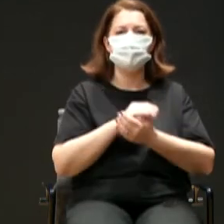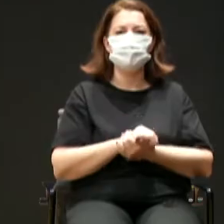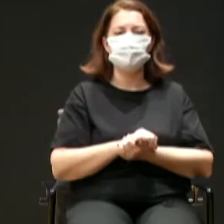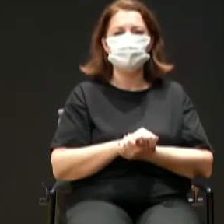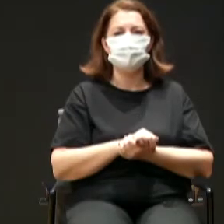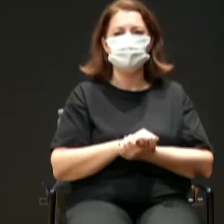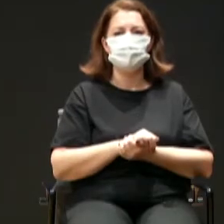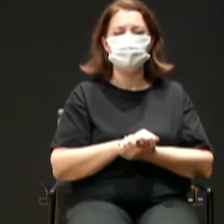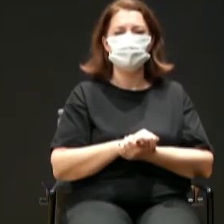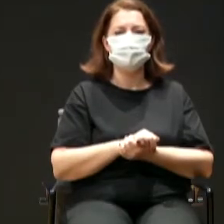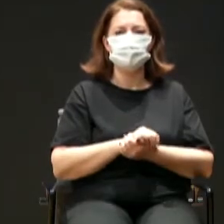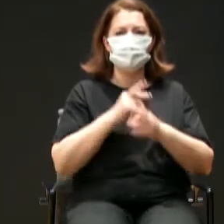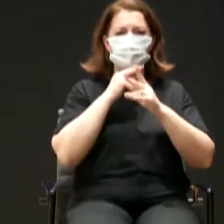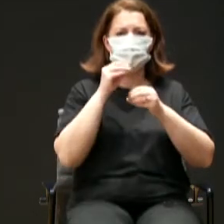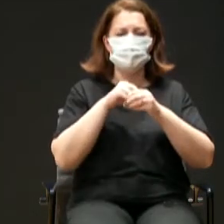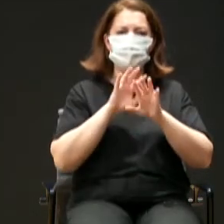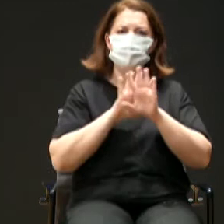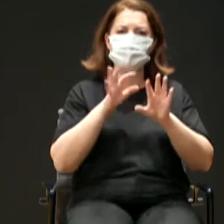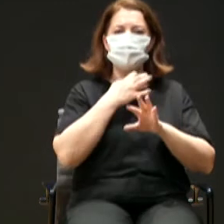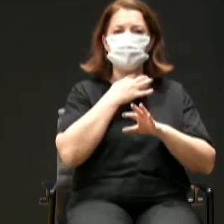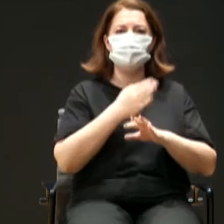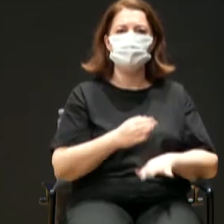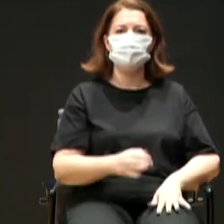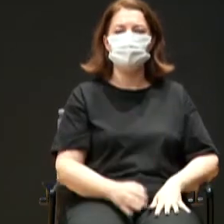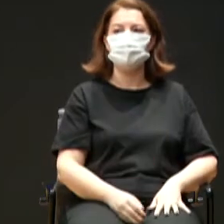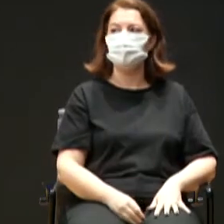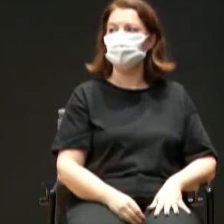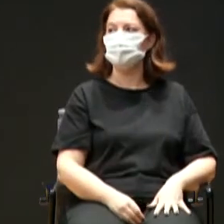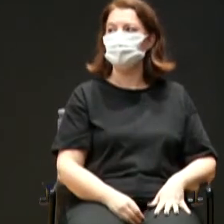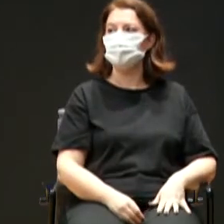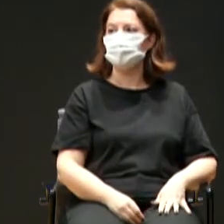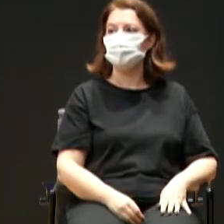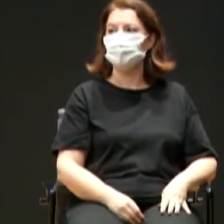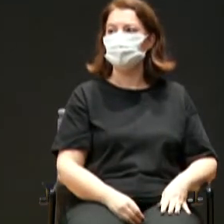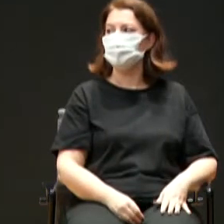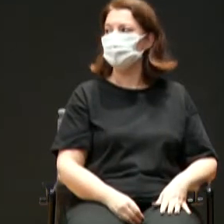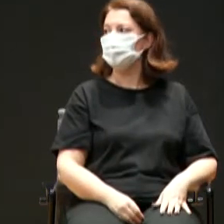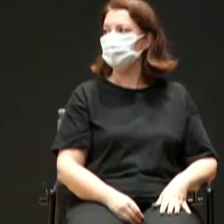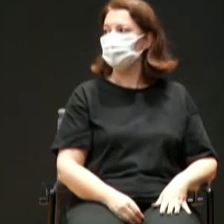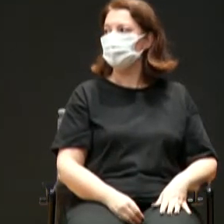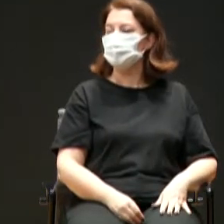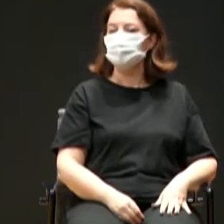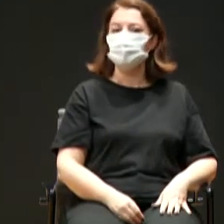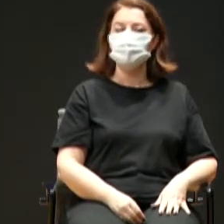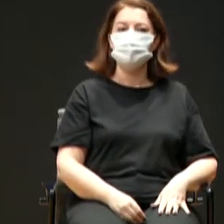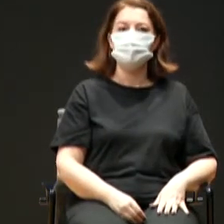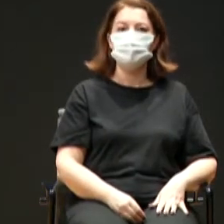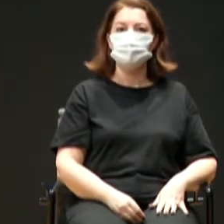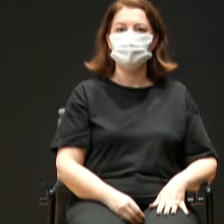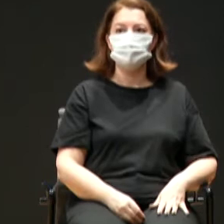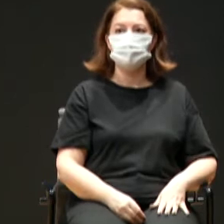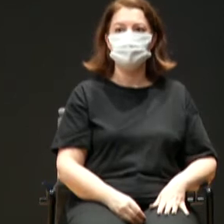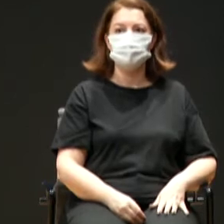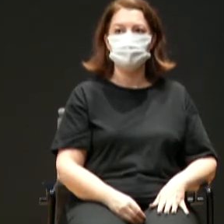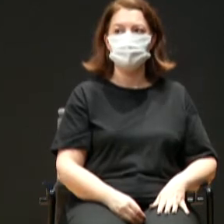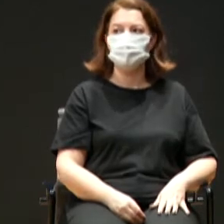Konuşmanızı tamamladınız mı? Teşekkürler. Evet. Sayın Başkan. Söz al konuş kardeşim. Lütfen bir saniye. Sayın Başkanım.